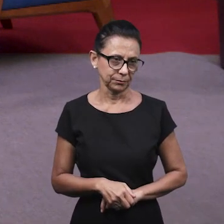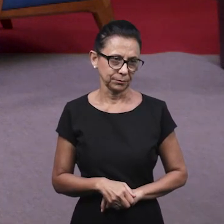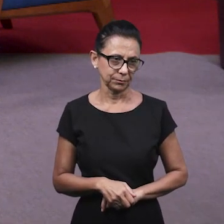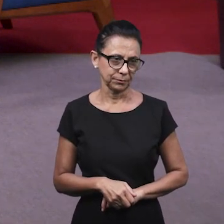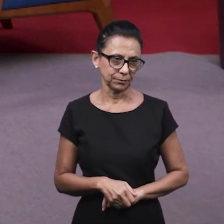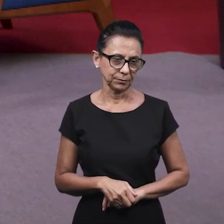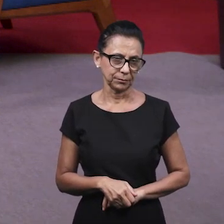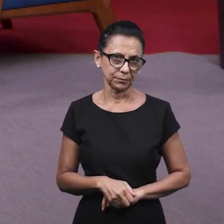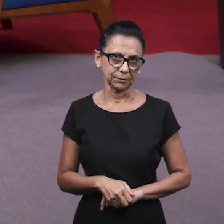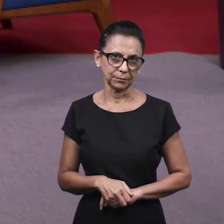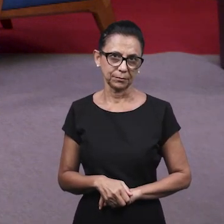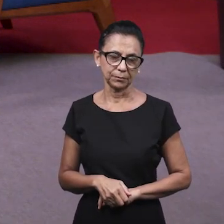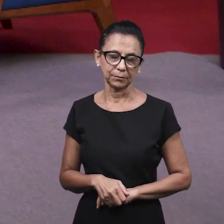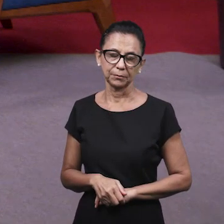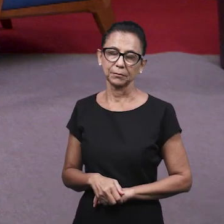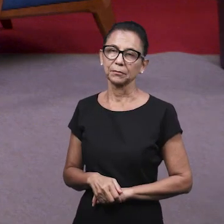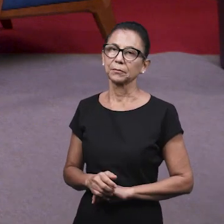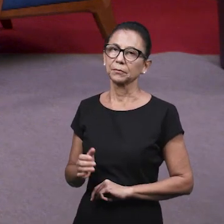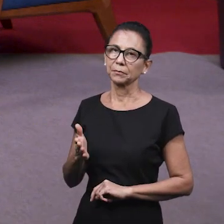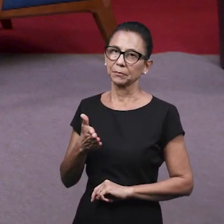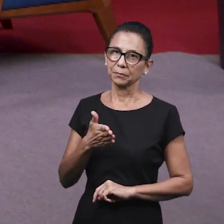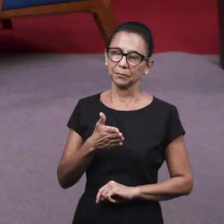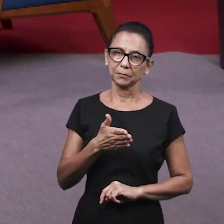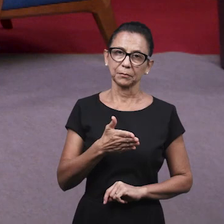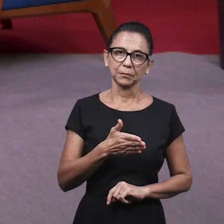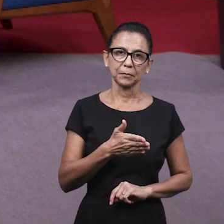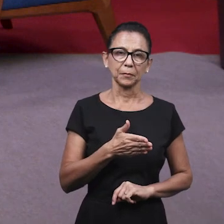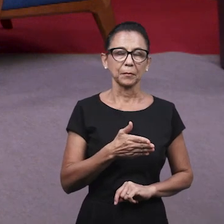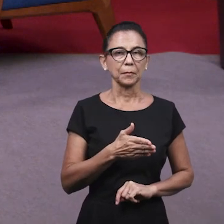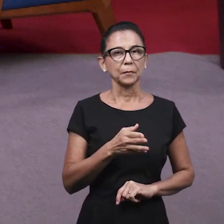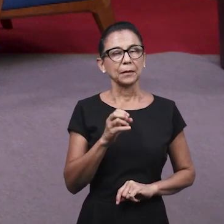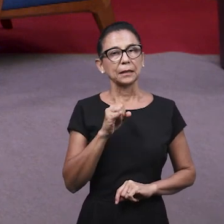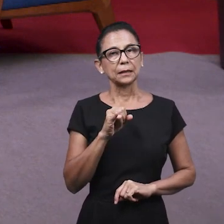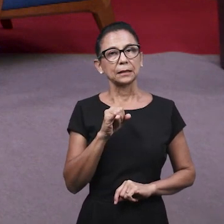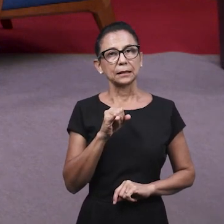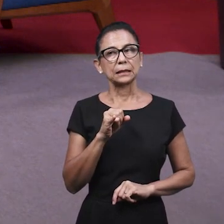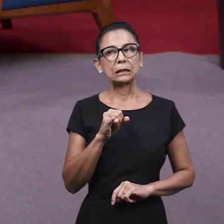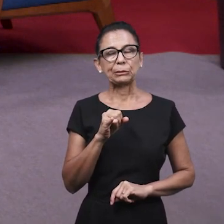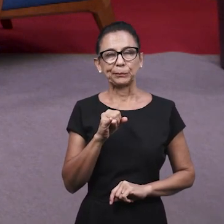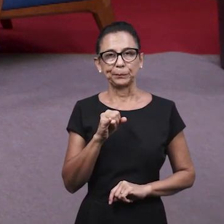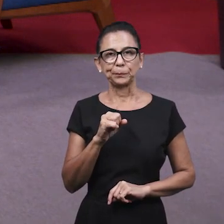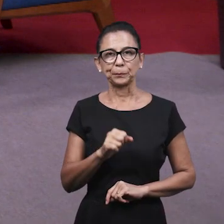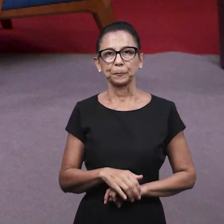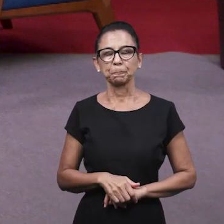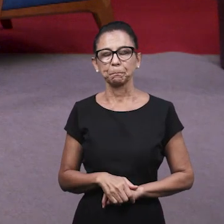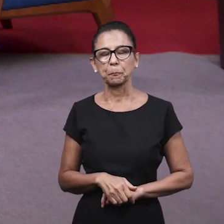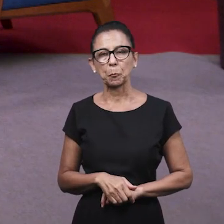Donc, si nous enlevons la foi de ce passage,